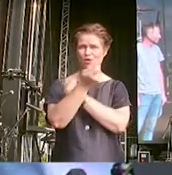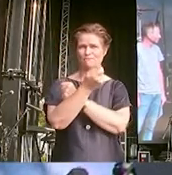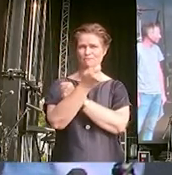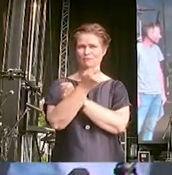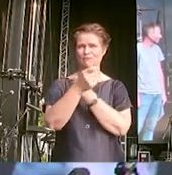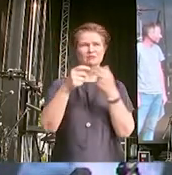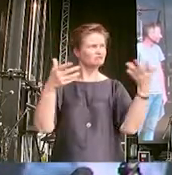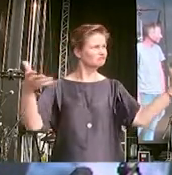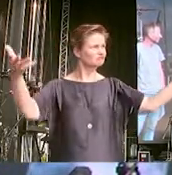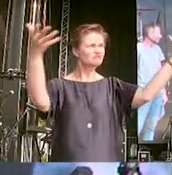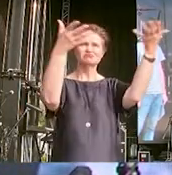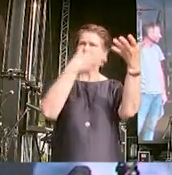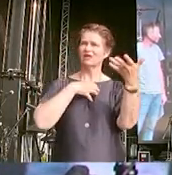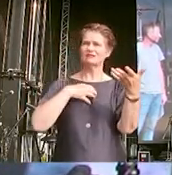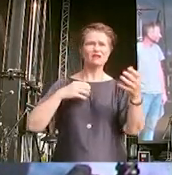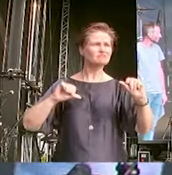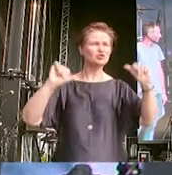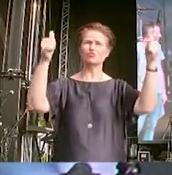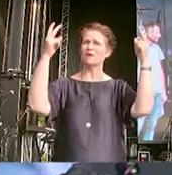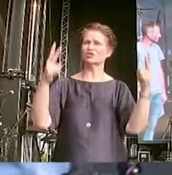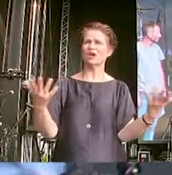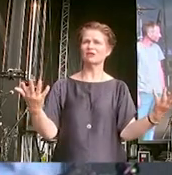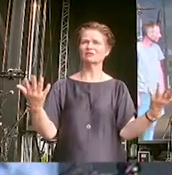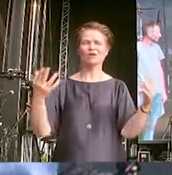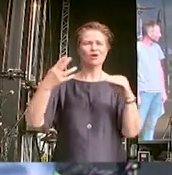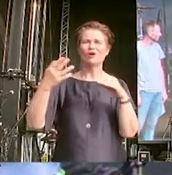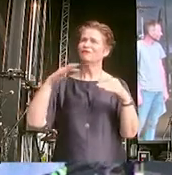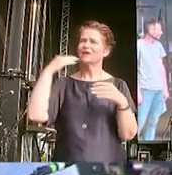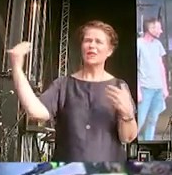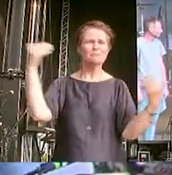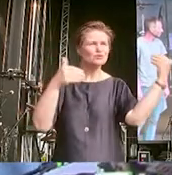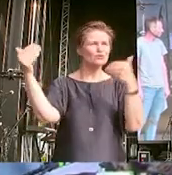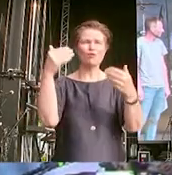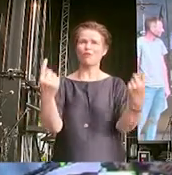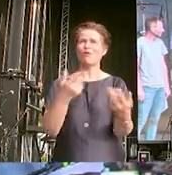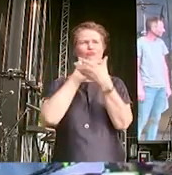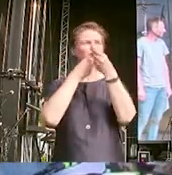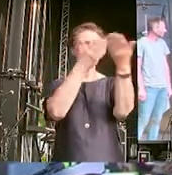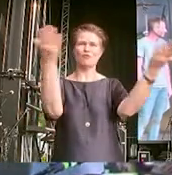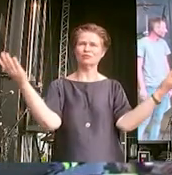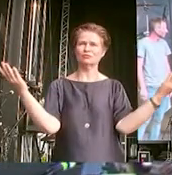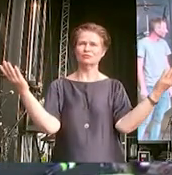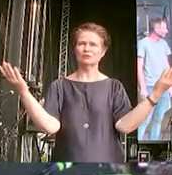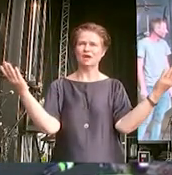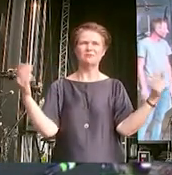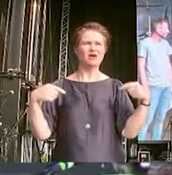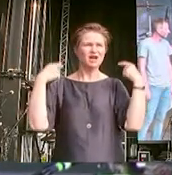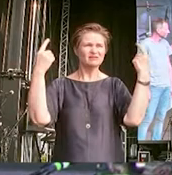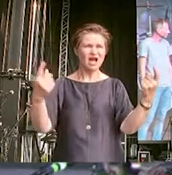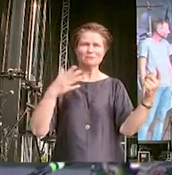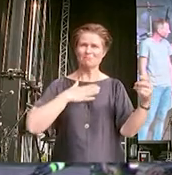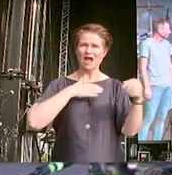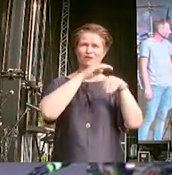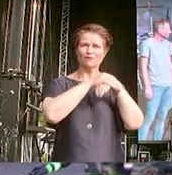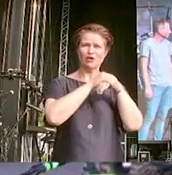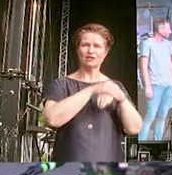super Stadt, Dresden. Es ist eine Touristenstadt. Sie ist schön. Aber wenn ich dann hier mit meinen Freunden